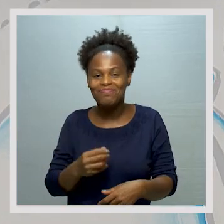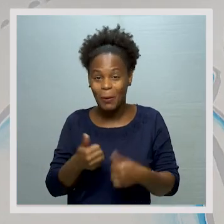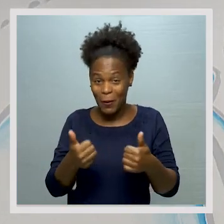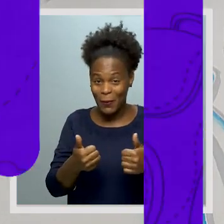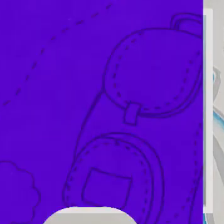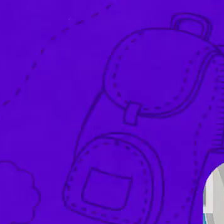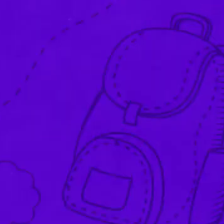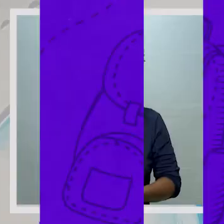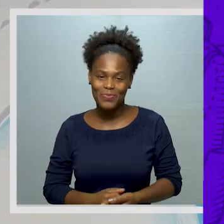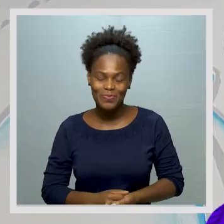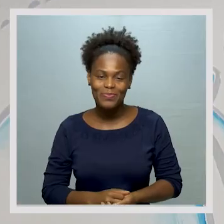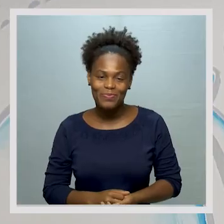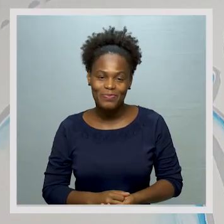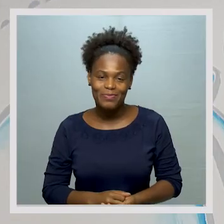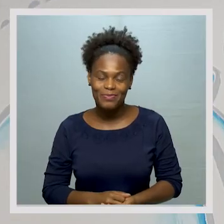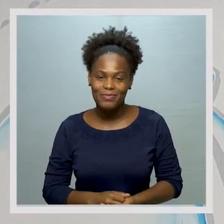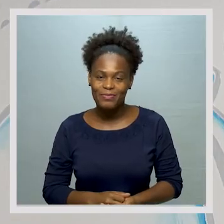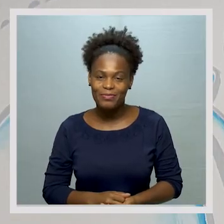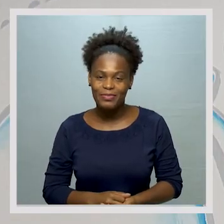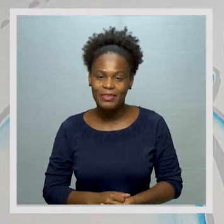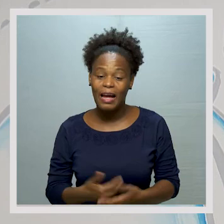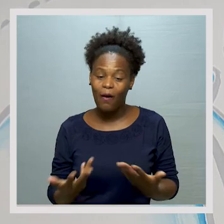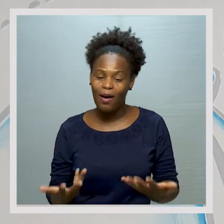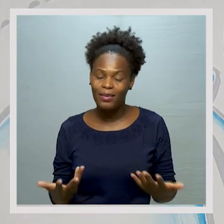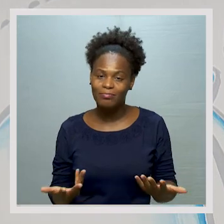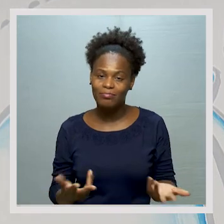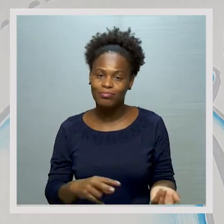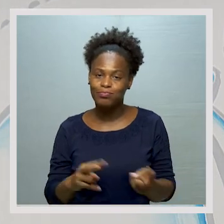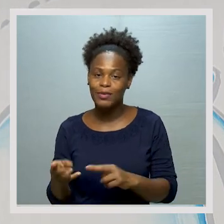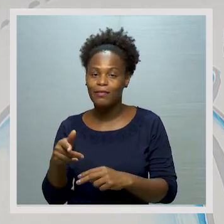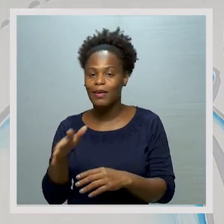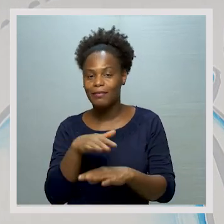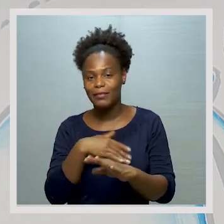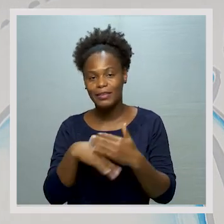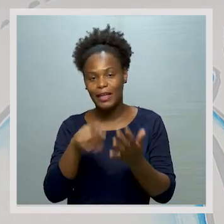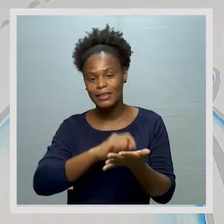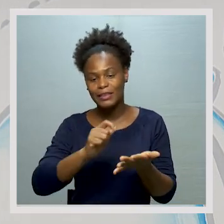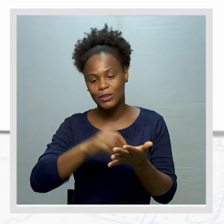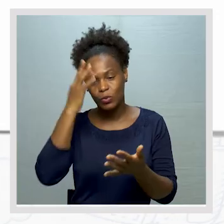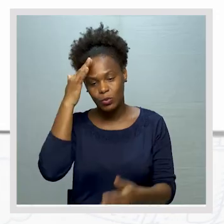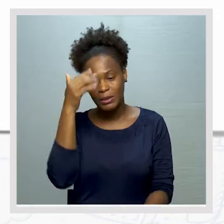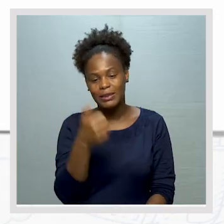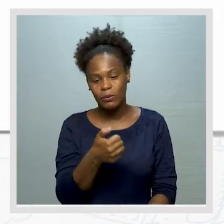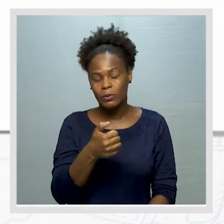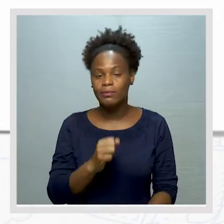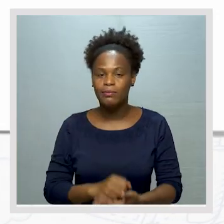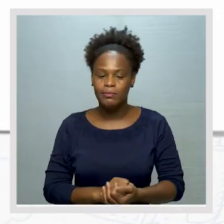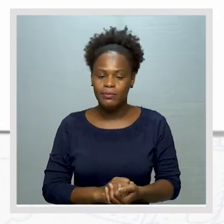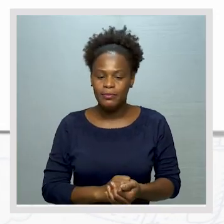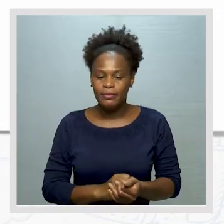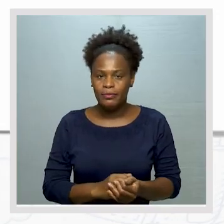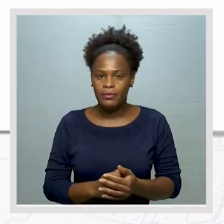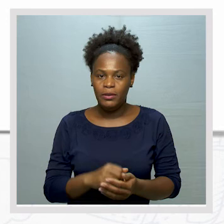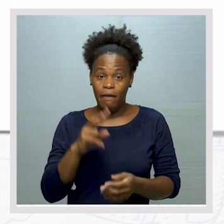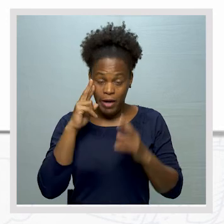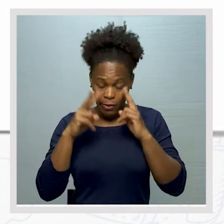bien. Maintenant, on passe à l'activité 5 qu'on va voir, on va